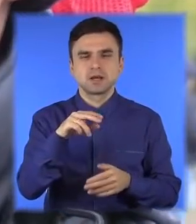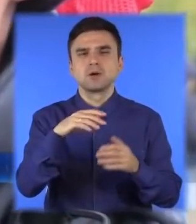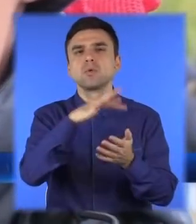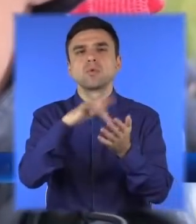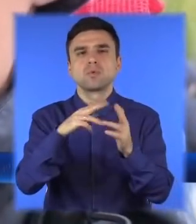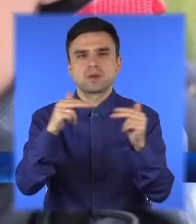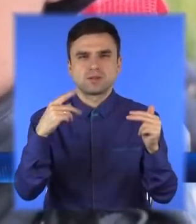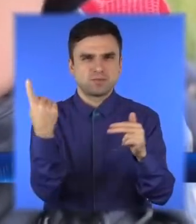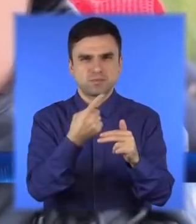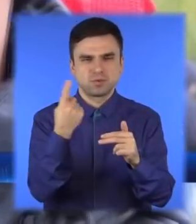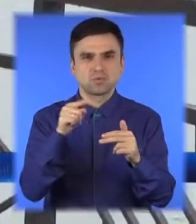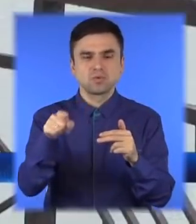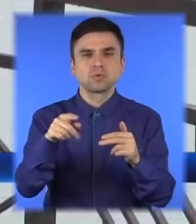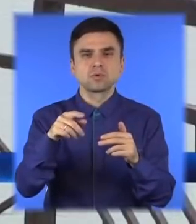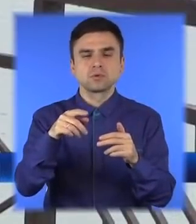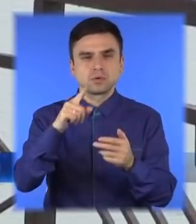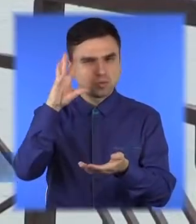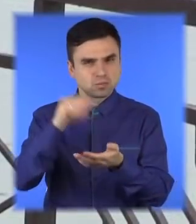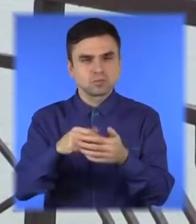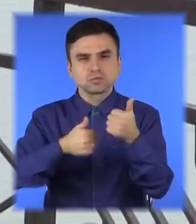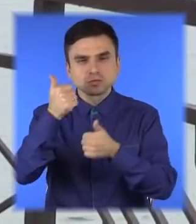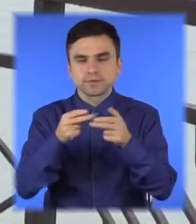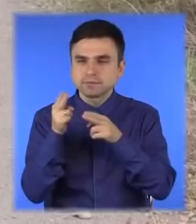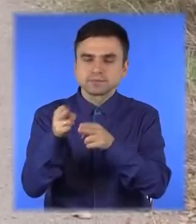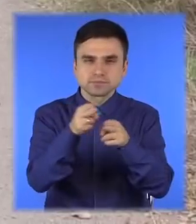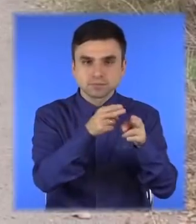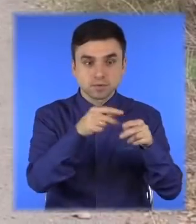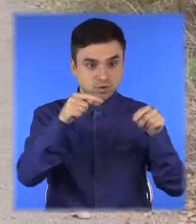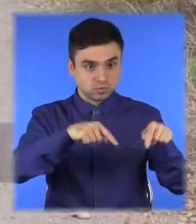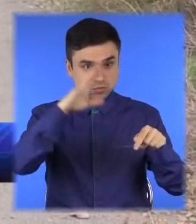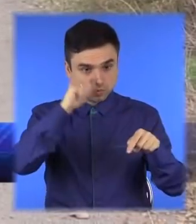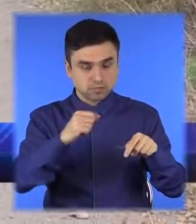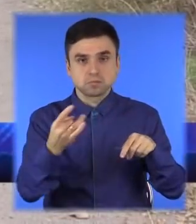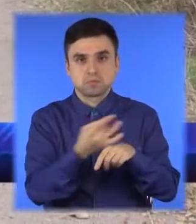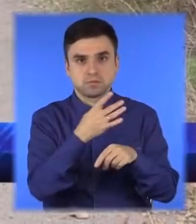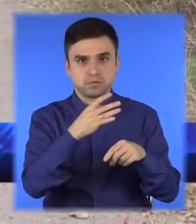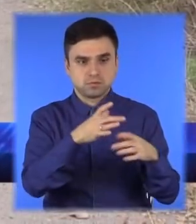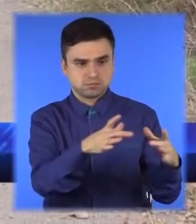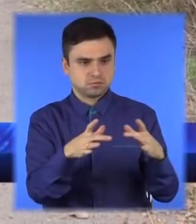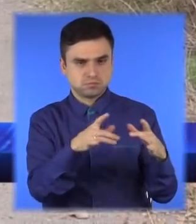та чемпіонатів. На криворізьких ставках на терміналі рибалить вперше. Перший раз на терміналі.